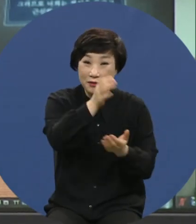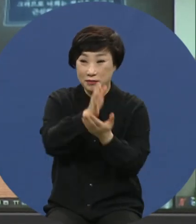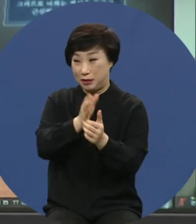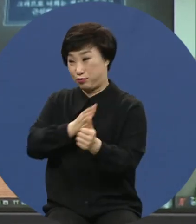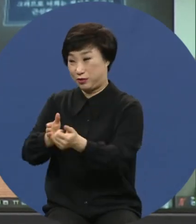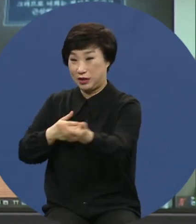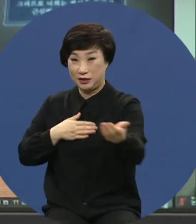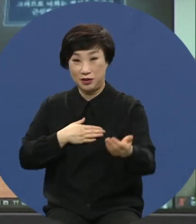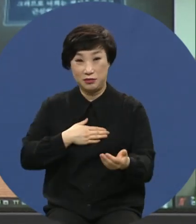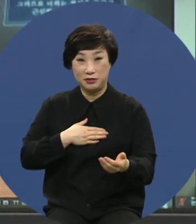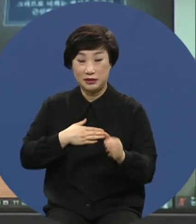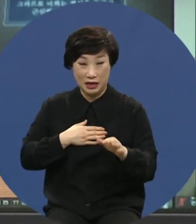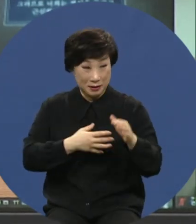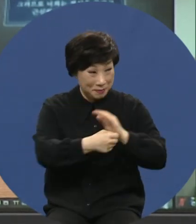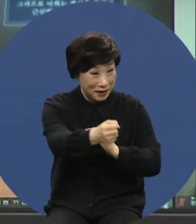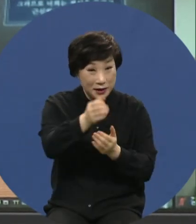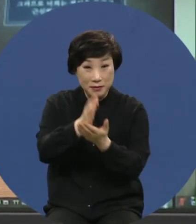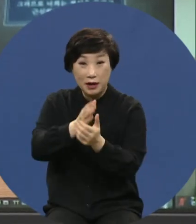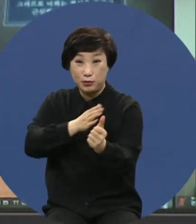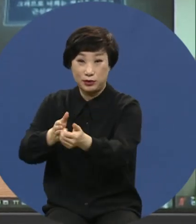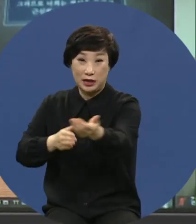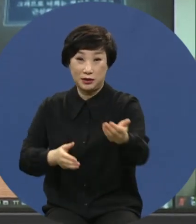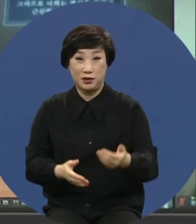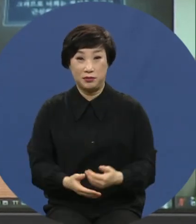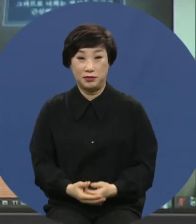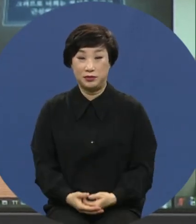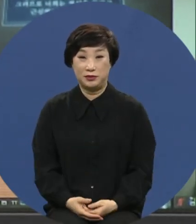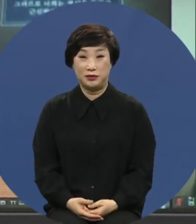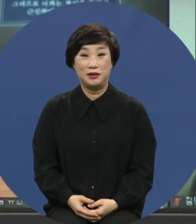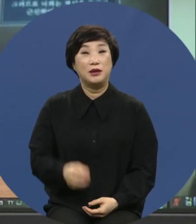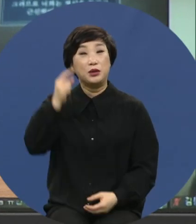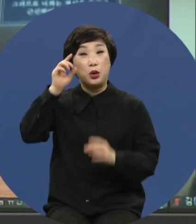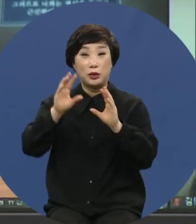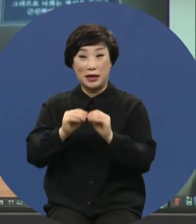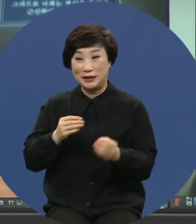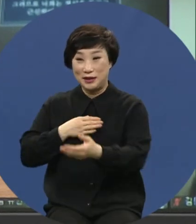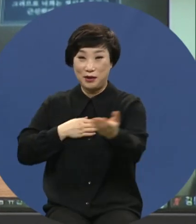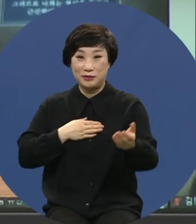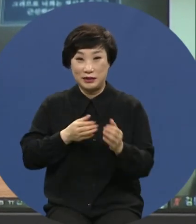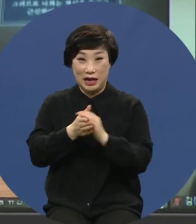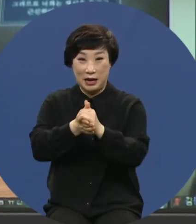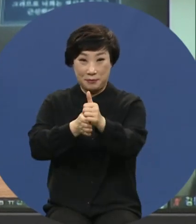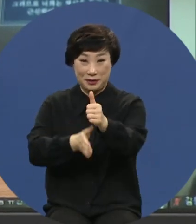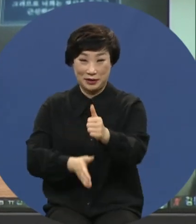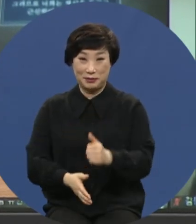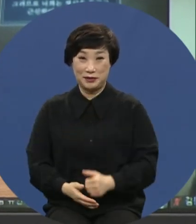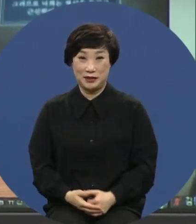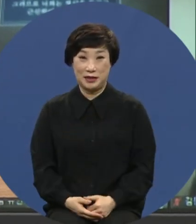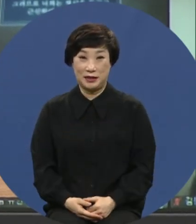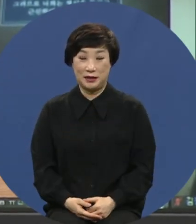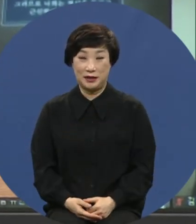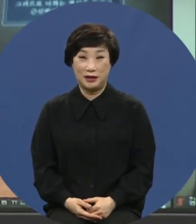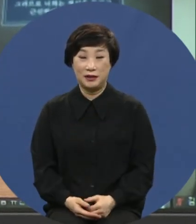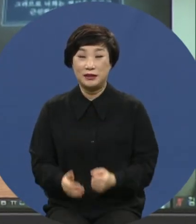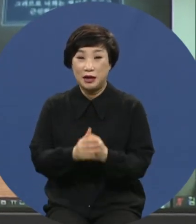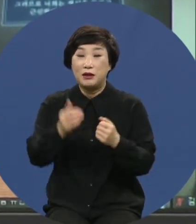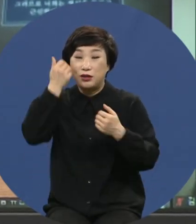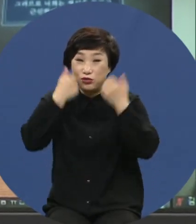말이요, 뺏기지 말자 이 말입니다. 동의하시면 아멘 합시다.